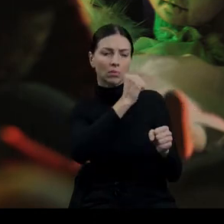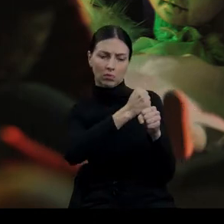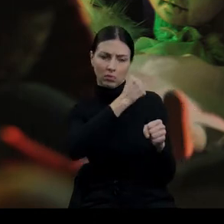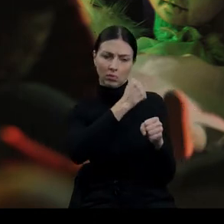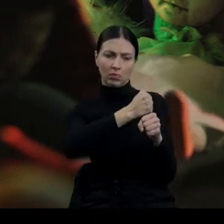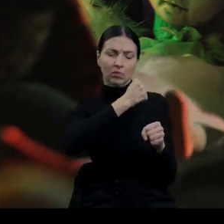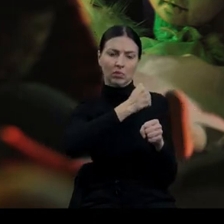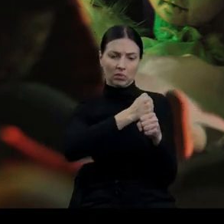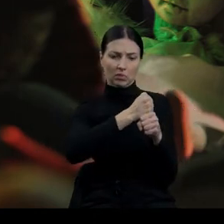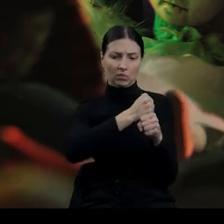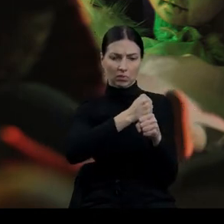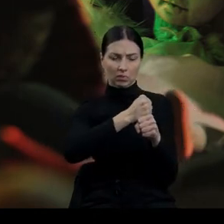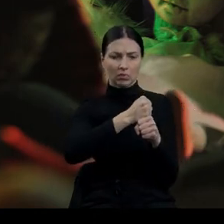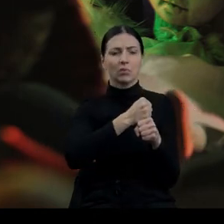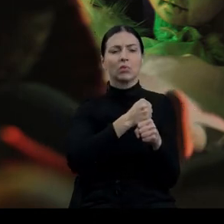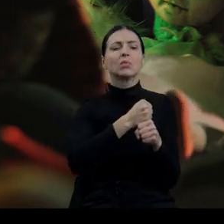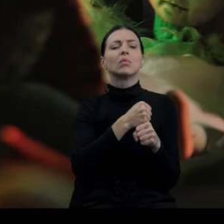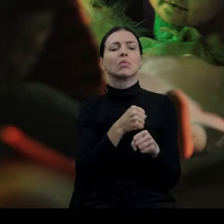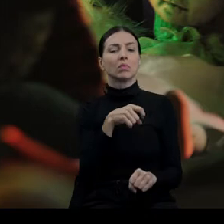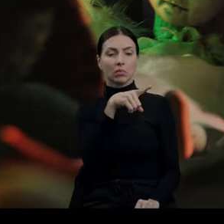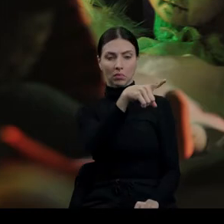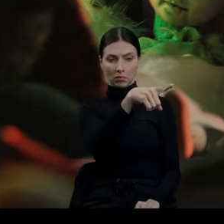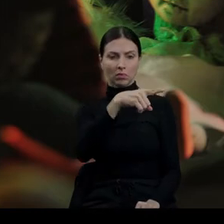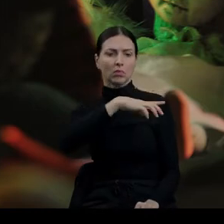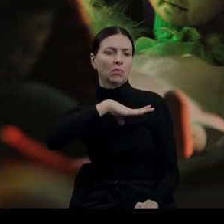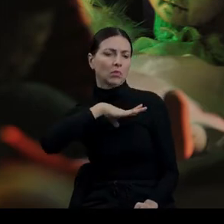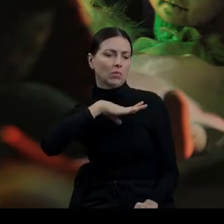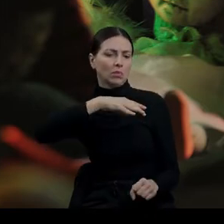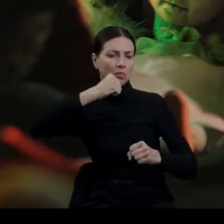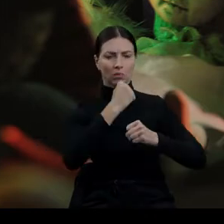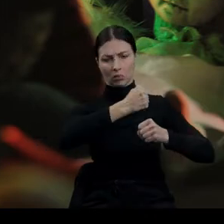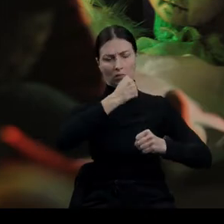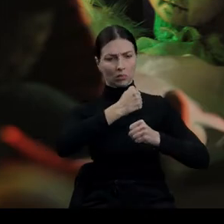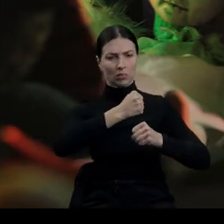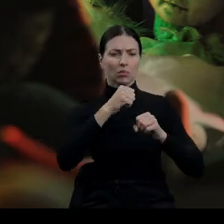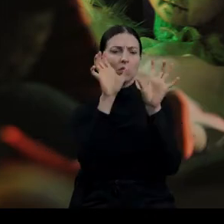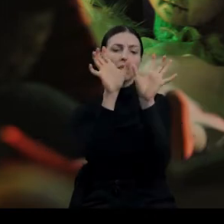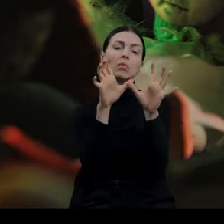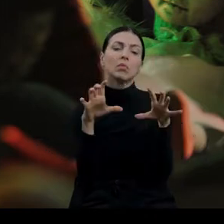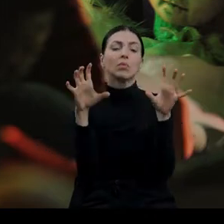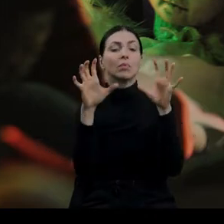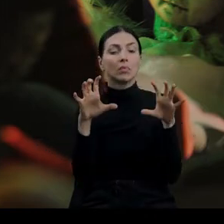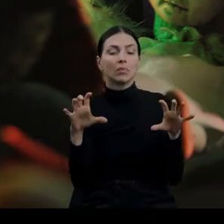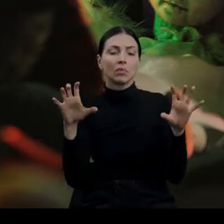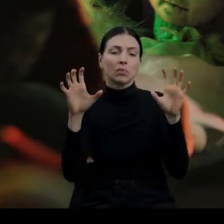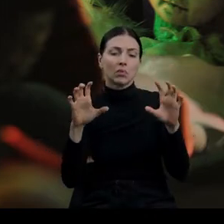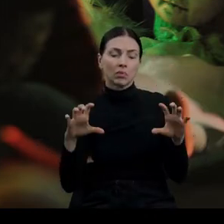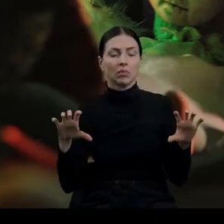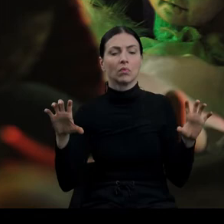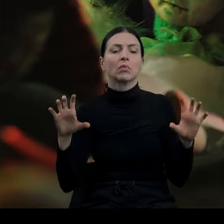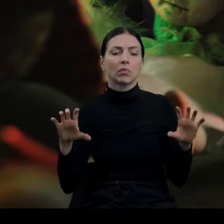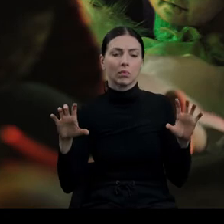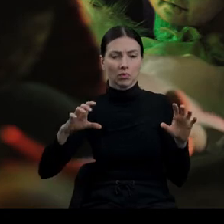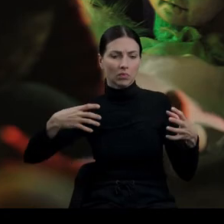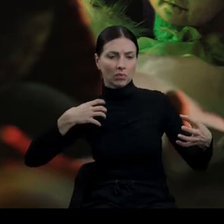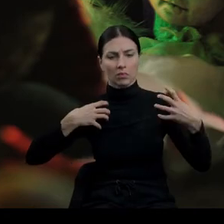ogromną potrzebę w sobie realizacji. A wiadomo, że na studenckie jakby i jakieś takie bliskie